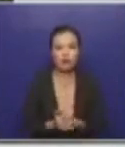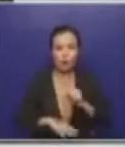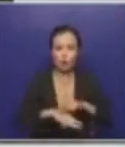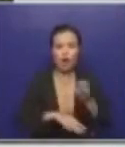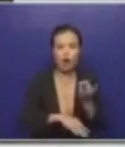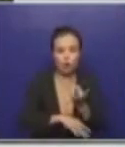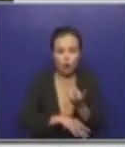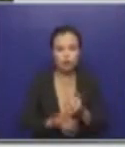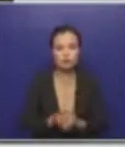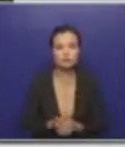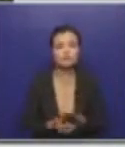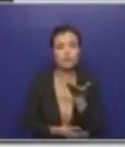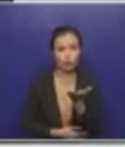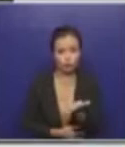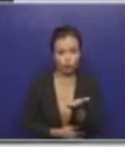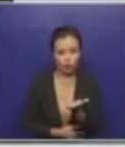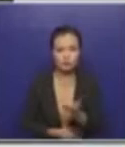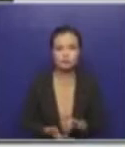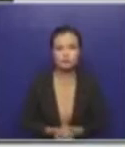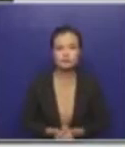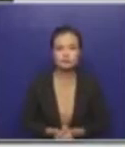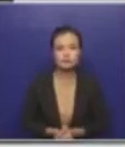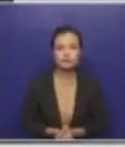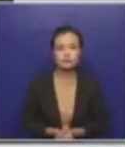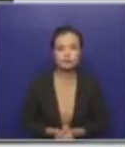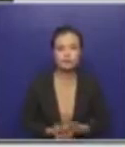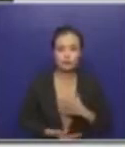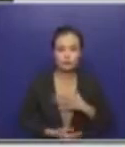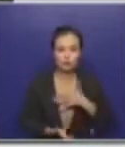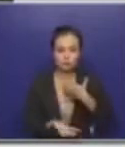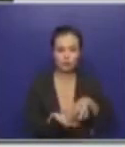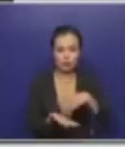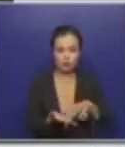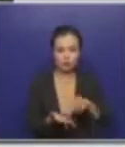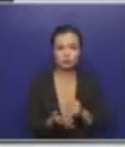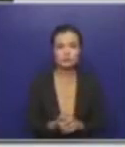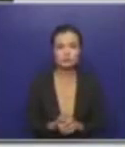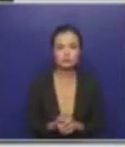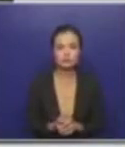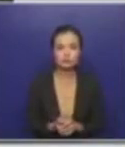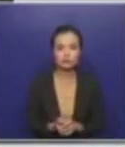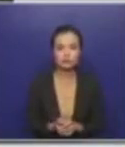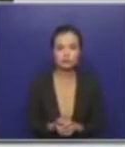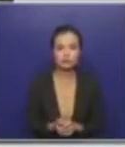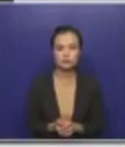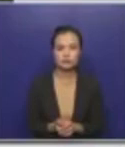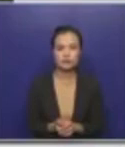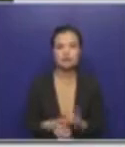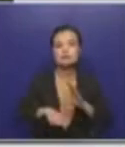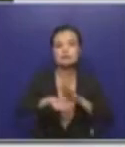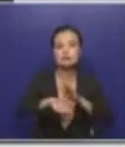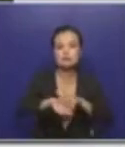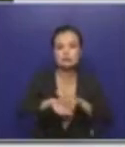ขออนุญาตท่านประธานว่าขอว่าสิ่งที่ผมจะนำเสนอต่อไปนี้นะครับเป็นข้อท้วงติง